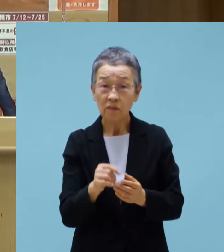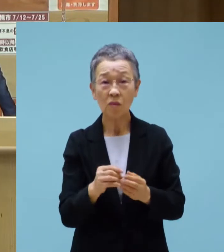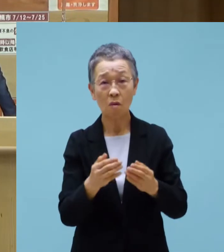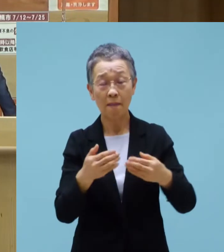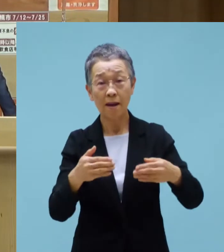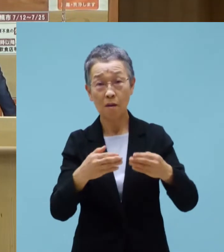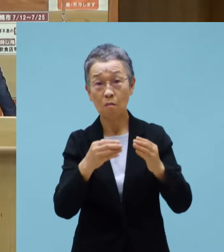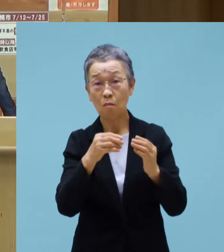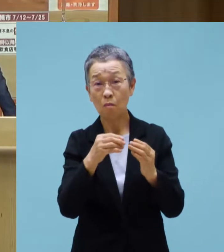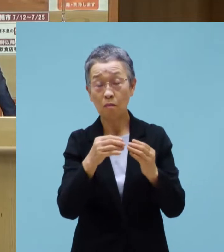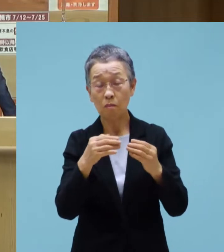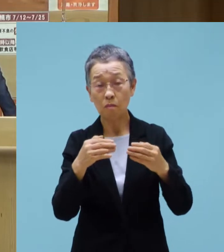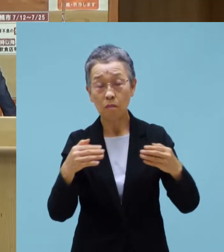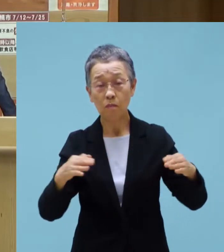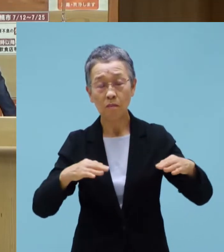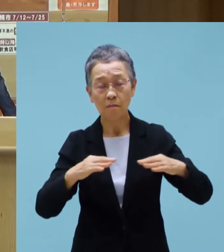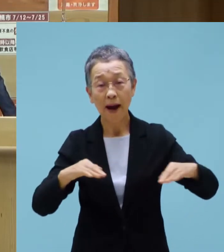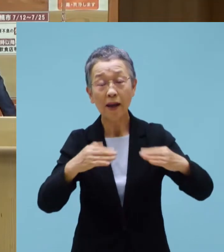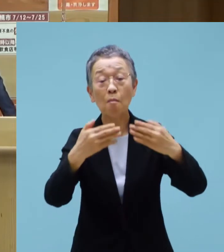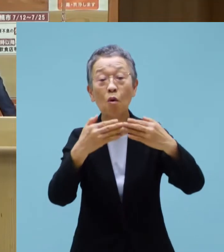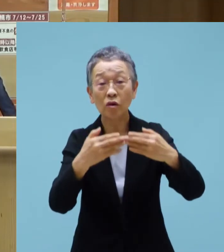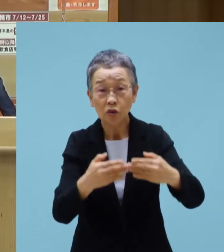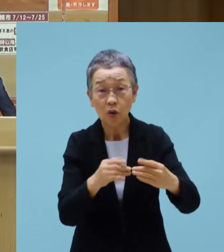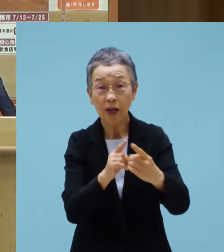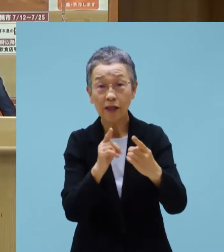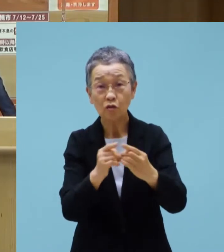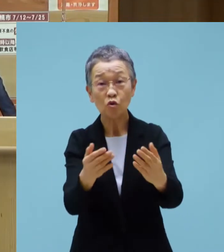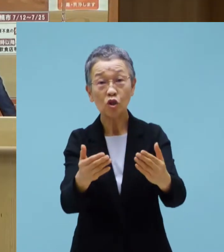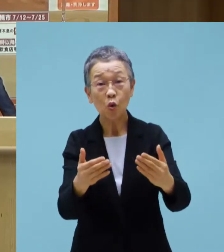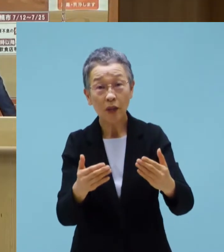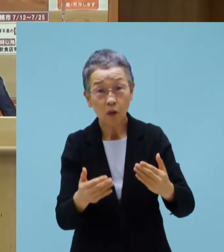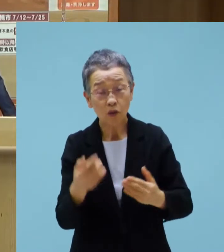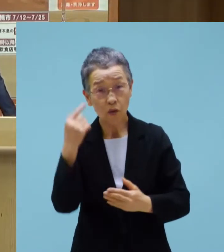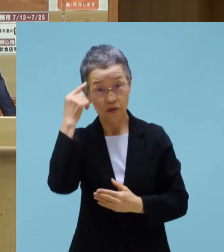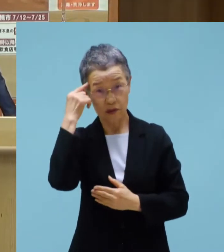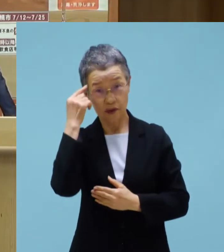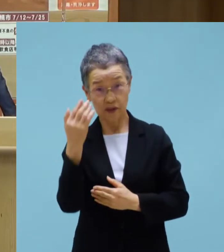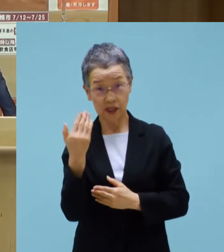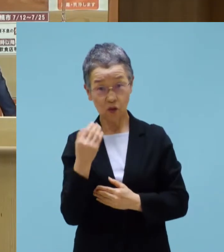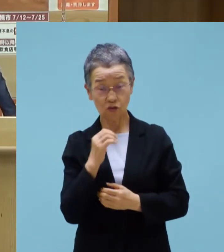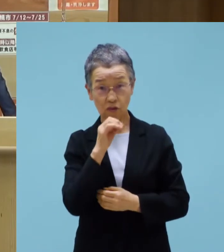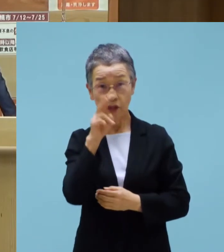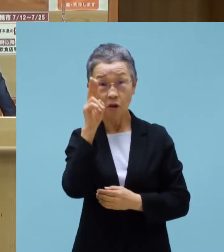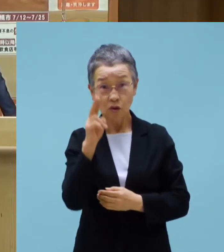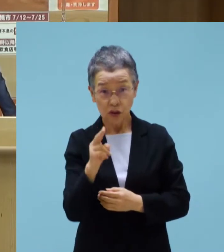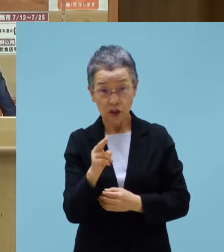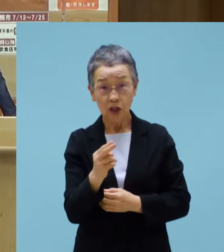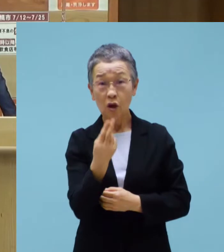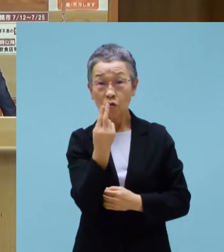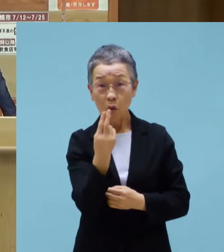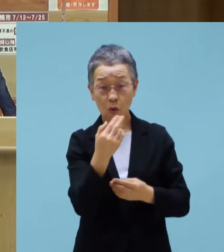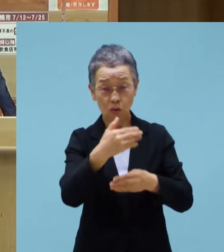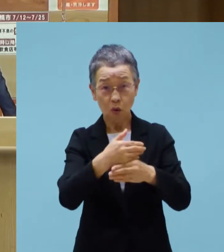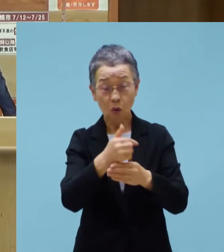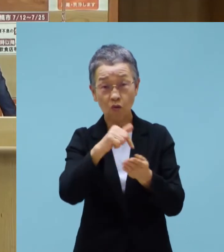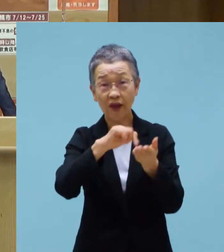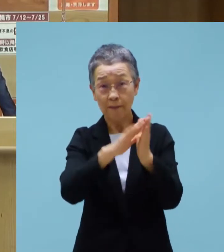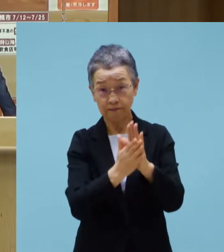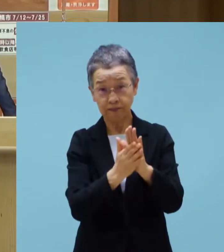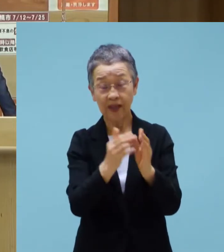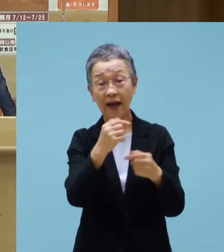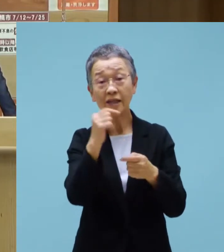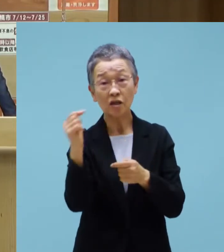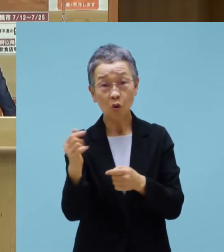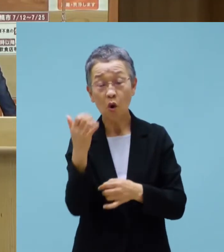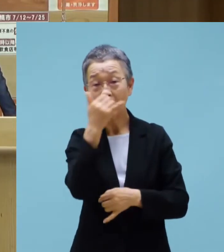ろうというのも我々の判断です。だから先ほど言ったような、確かに都道府県単位で言えばですね、人口10万あたりでい